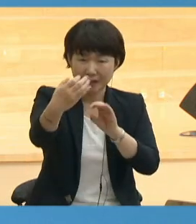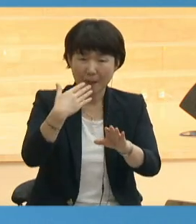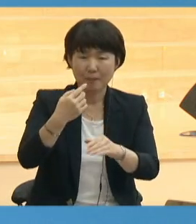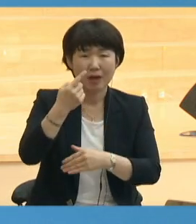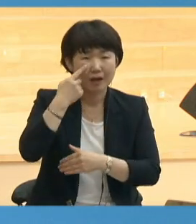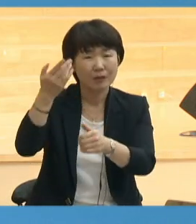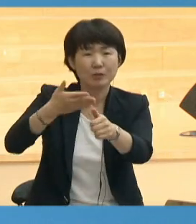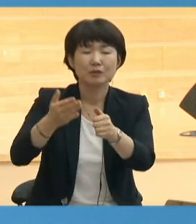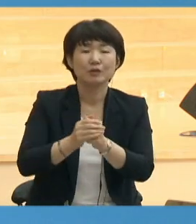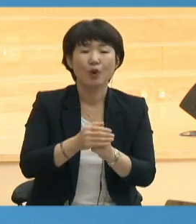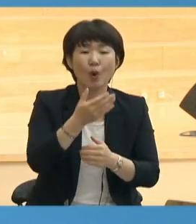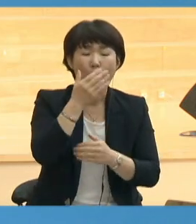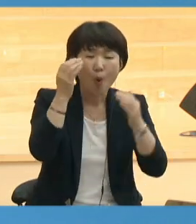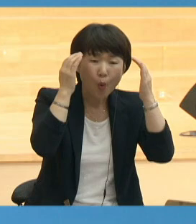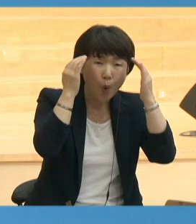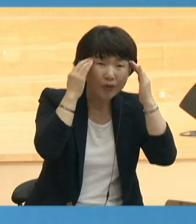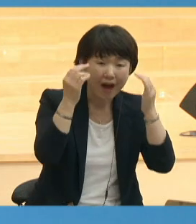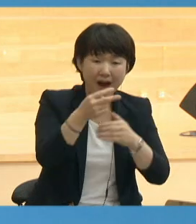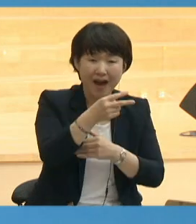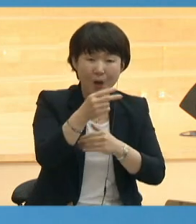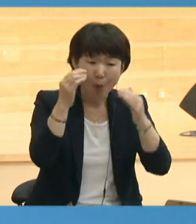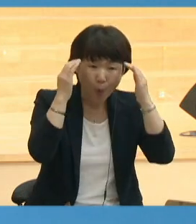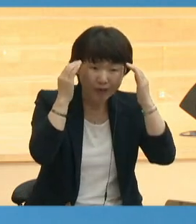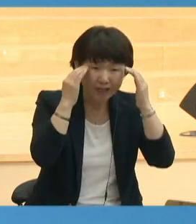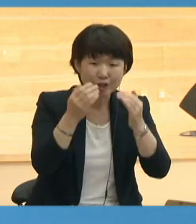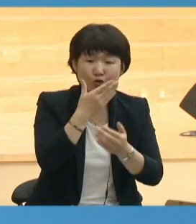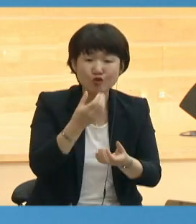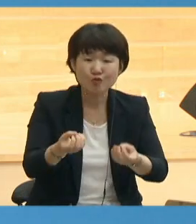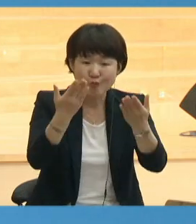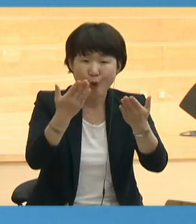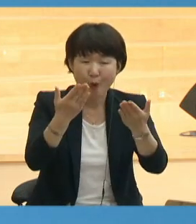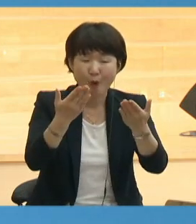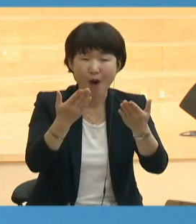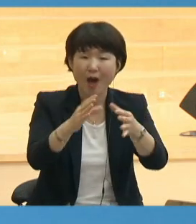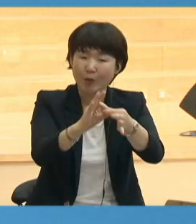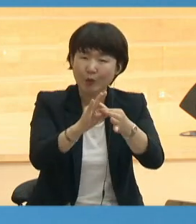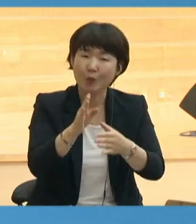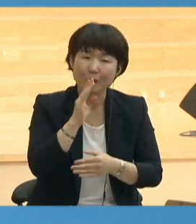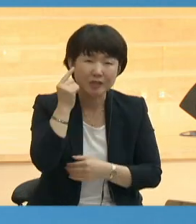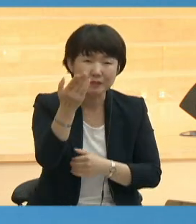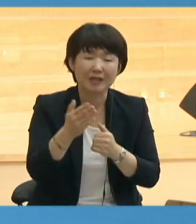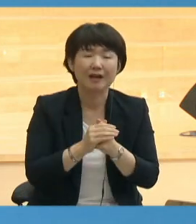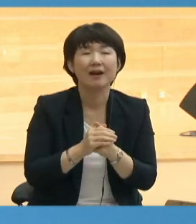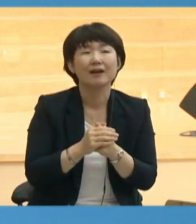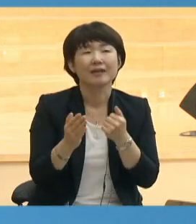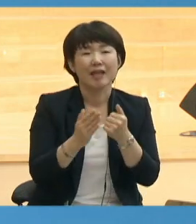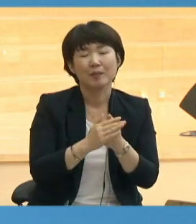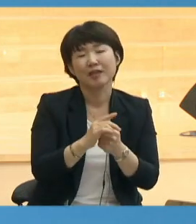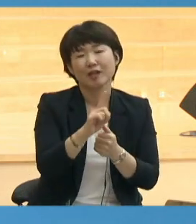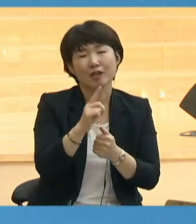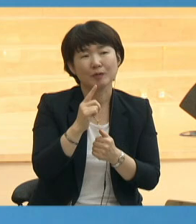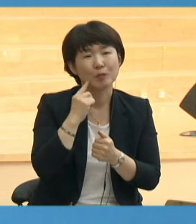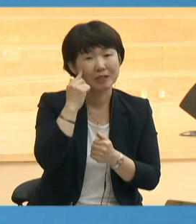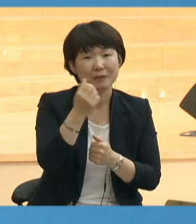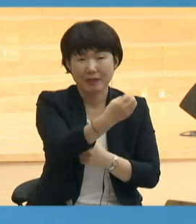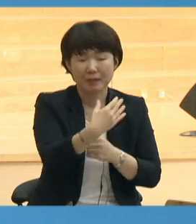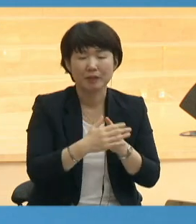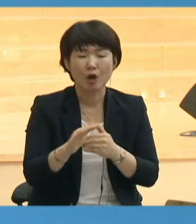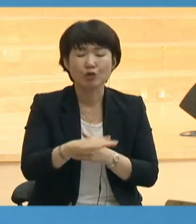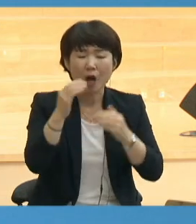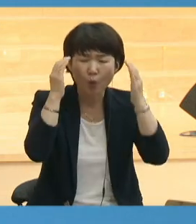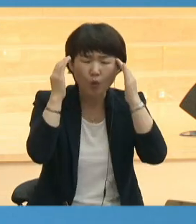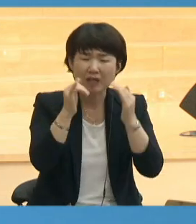보십시오 권한이 축복의통로 맞습니까 아멘 이십니까 그래서 앤드류 머레이는 그렇게 말합니다 우리가 고난 당할 때